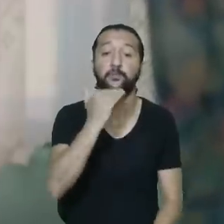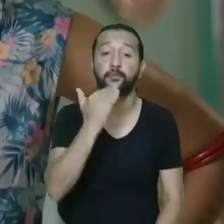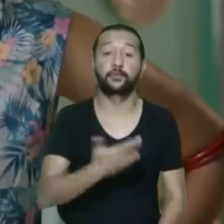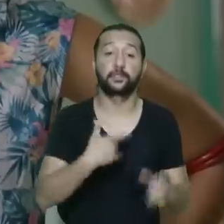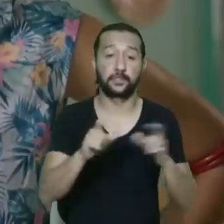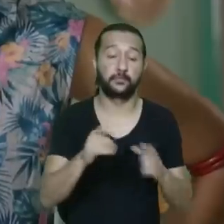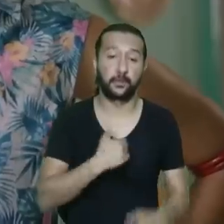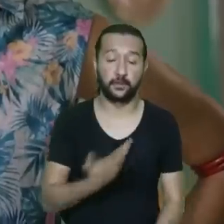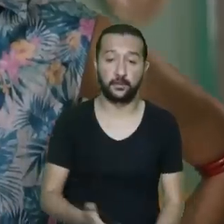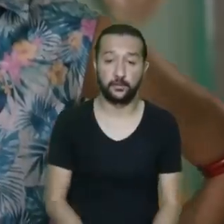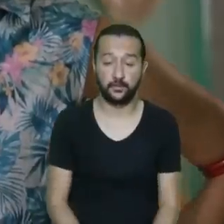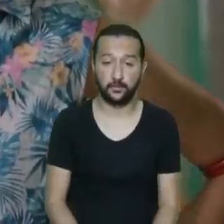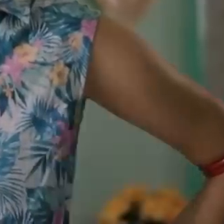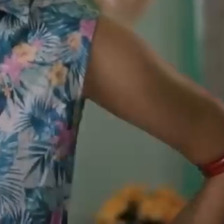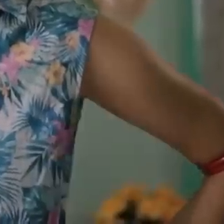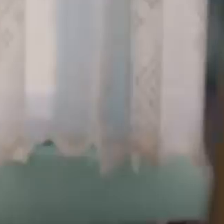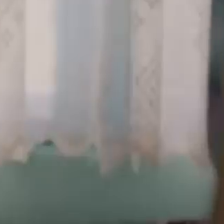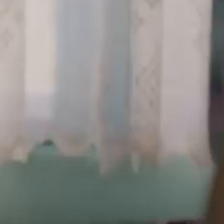Sibel.